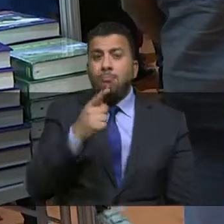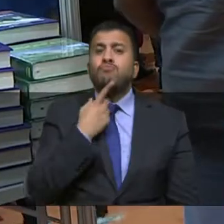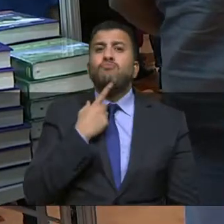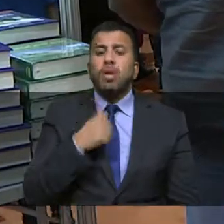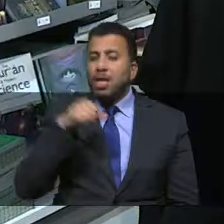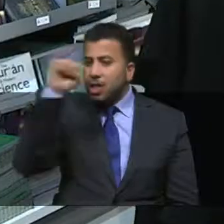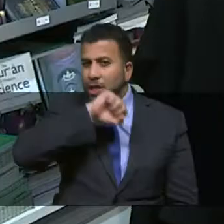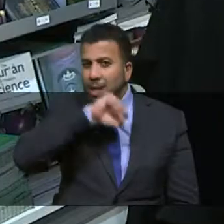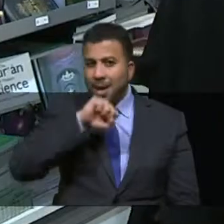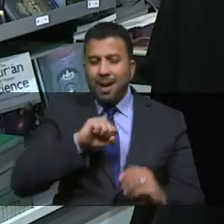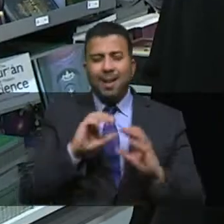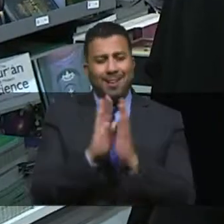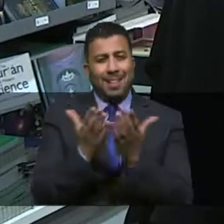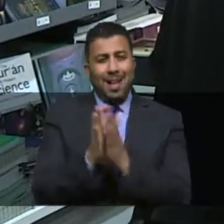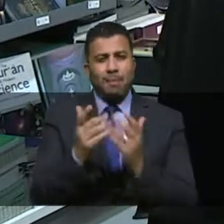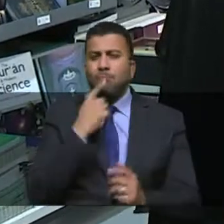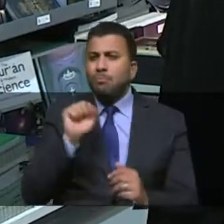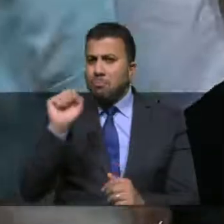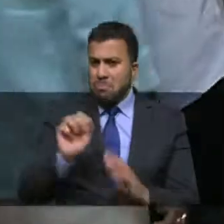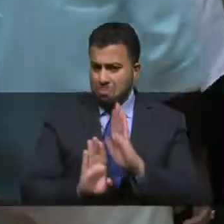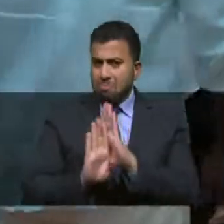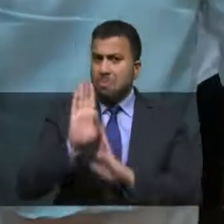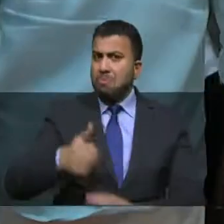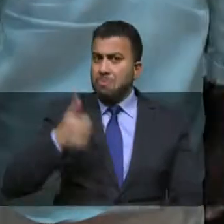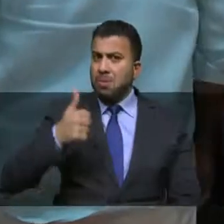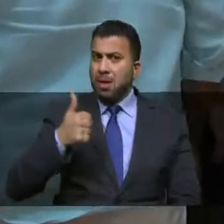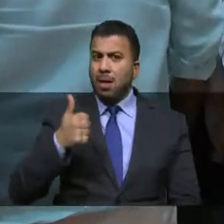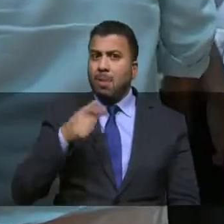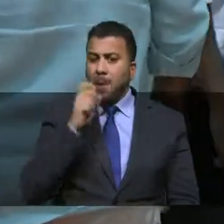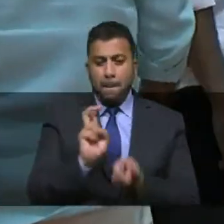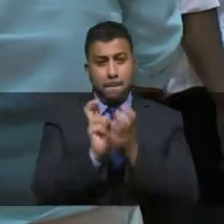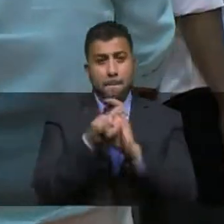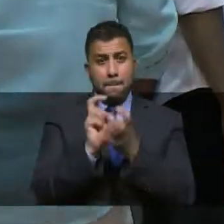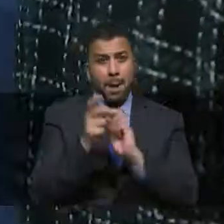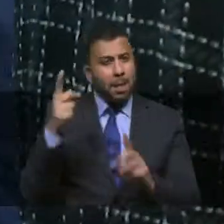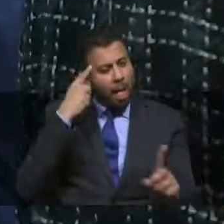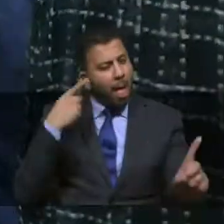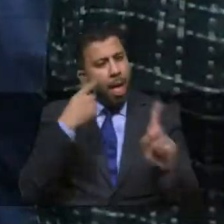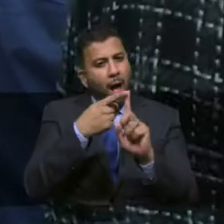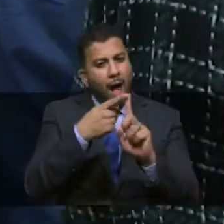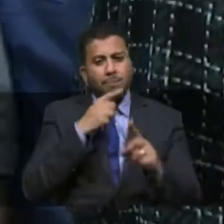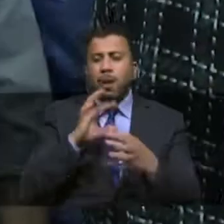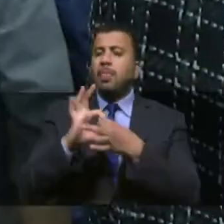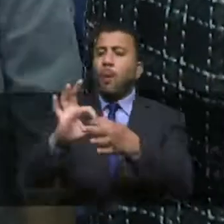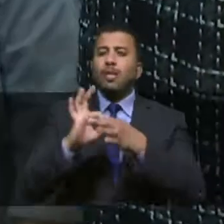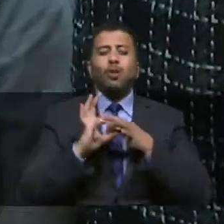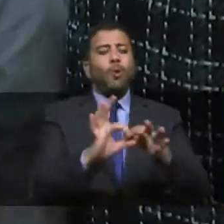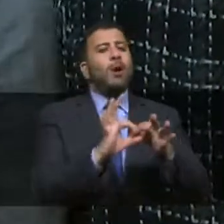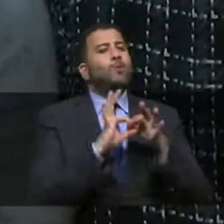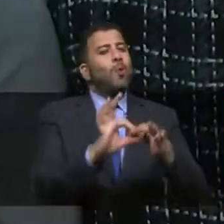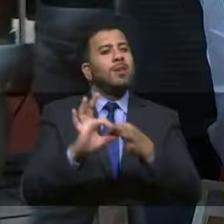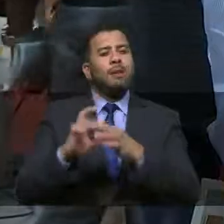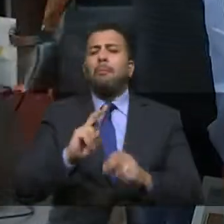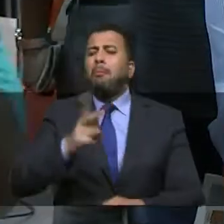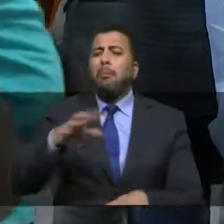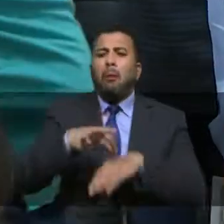هيئة الشارقة للكتاب على تحقيقه، خاصة وأن المعرض يهدف لمد جسور التواصل مع مختلف